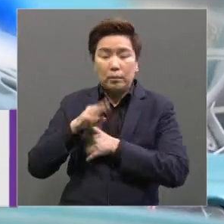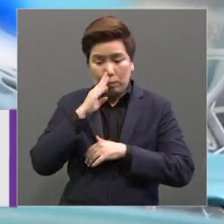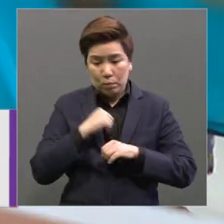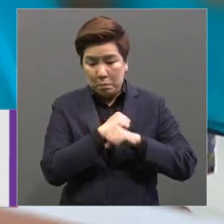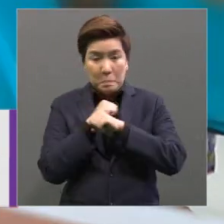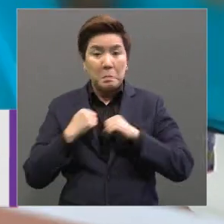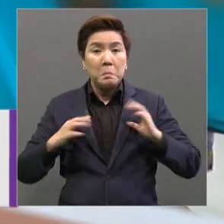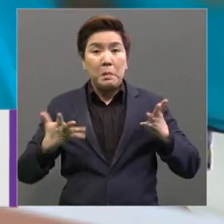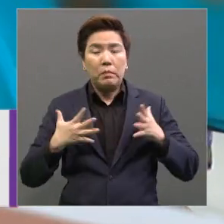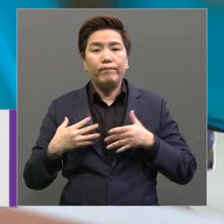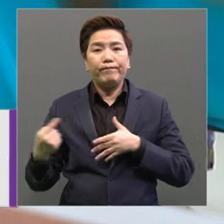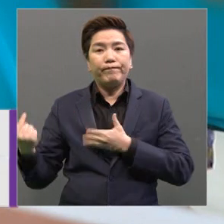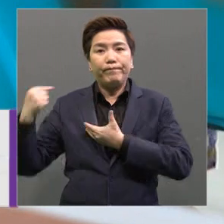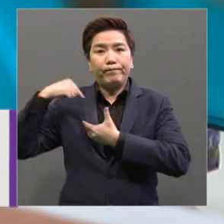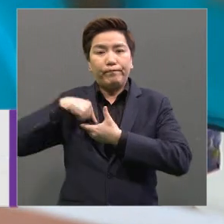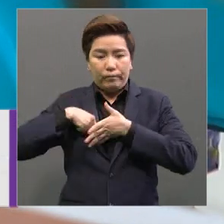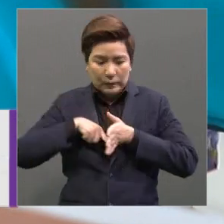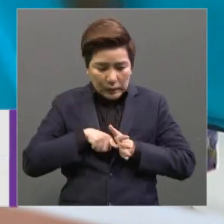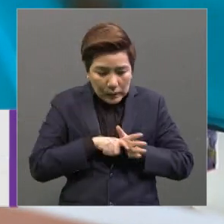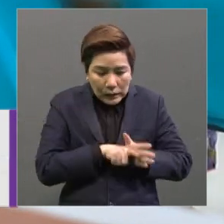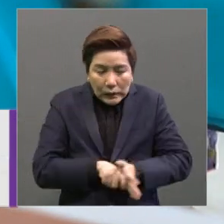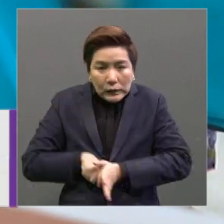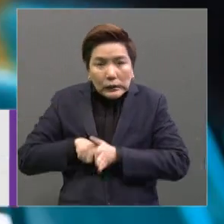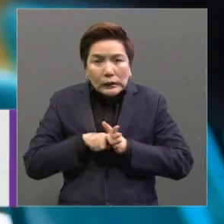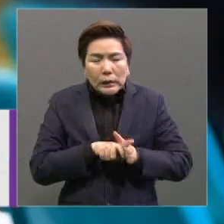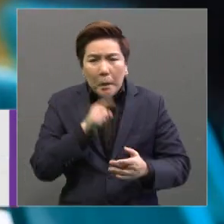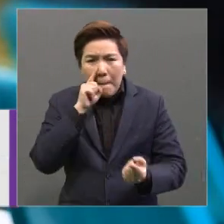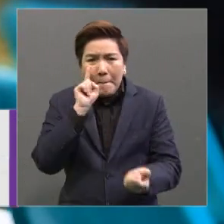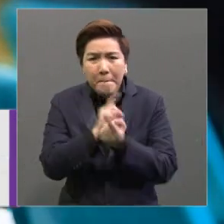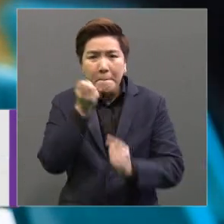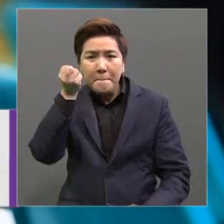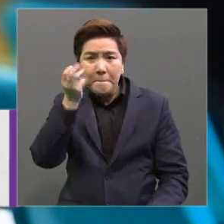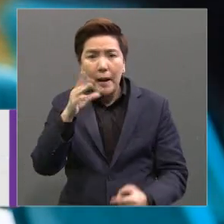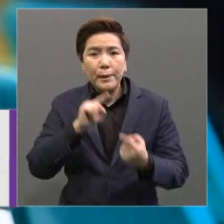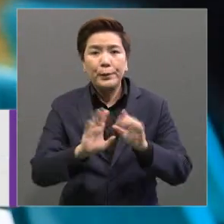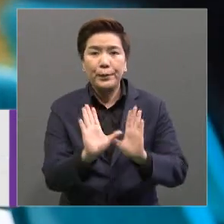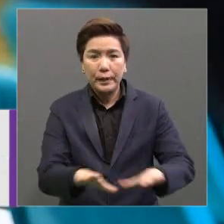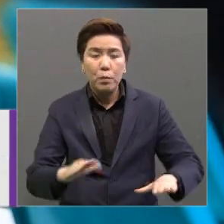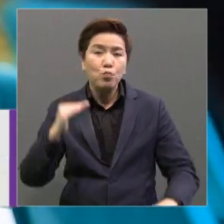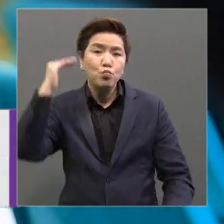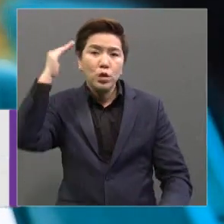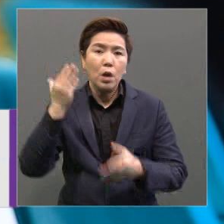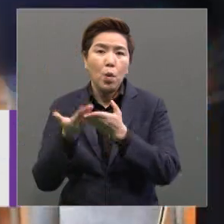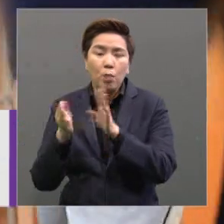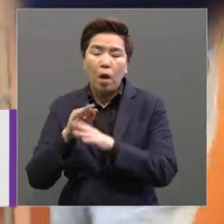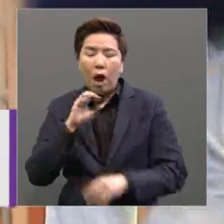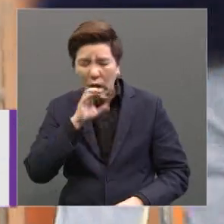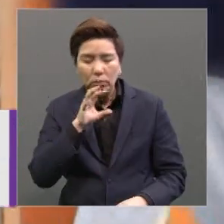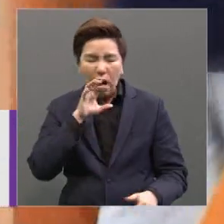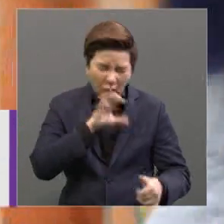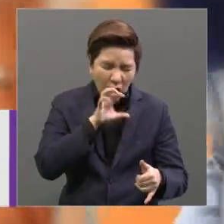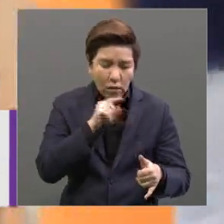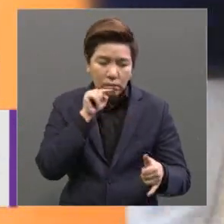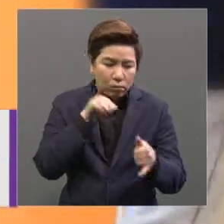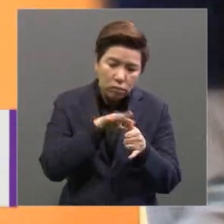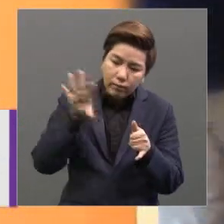พมกันเนี่ยจะติดเชื้อแล้วเกิดโรคเกือบทุกรายโรคนี้จะเจอบ่อยในเด็กนะครับส่วนใหญ่จะติดติดเชื้อมาจากผู้ใหญ่ในครอบครัวซึ่งมีการ